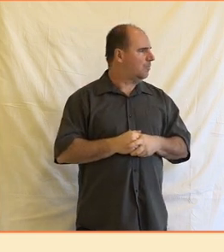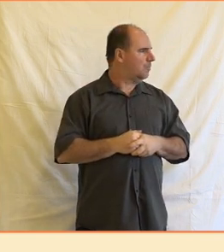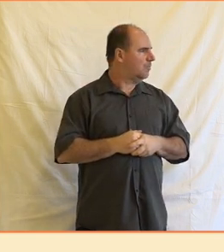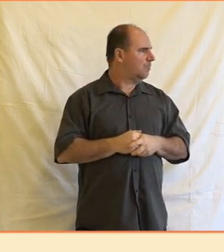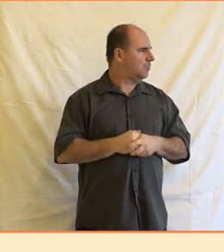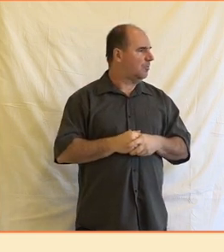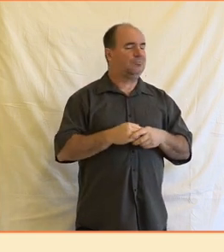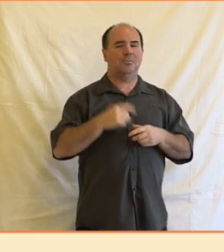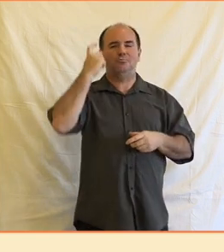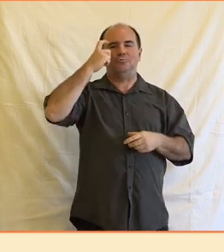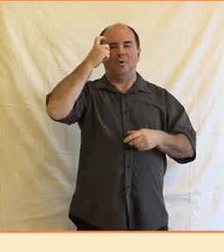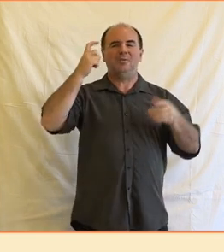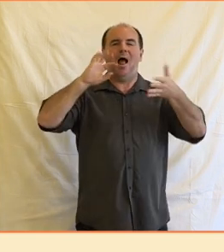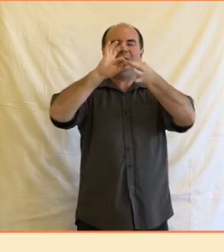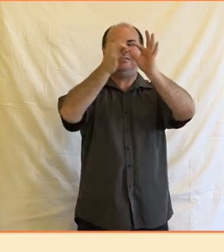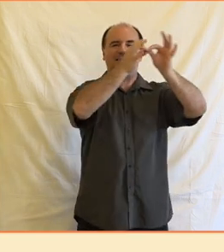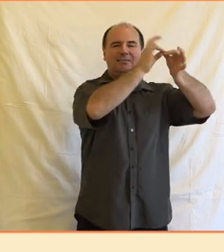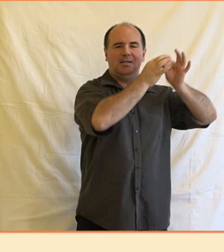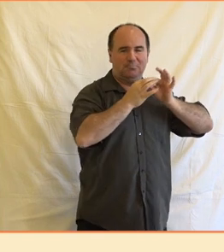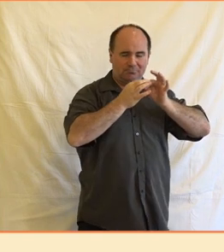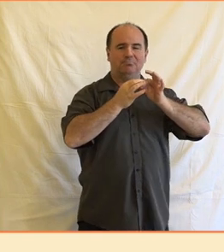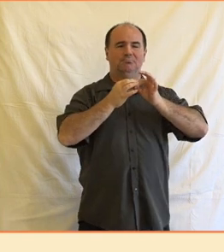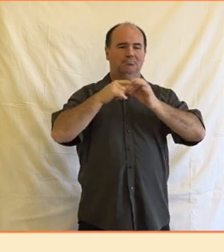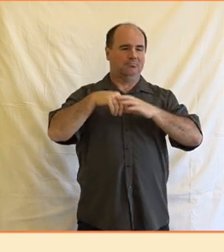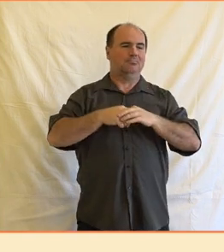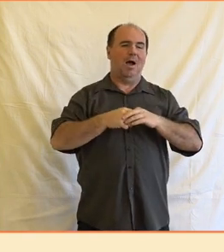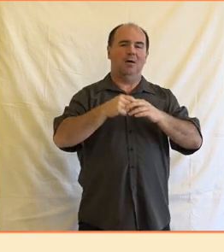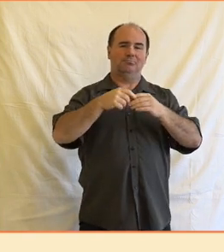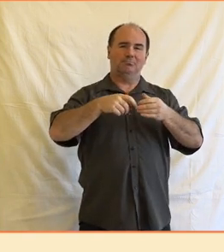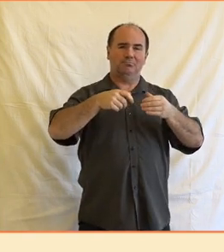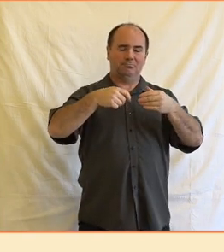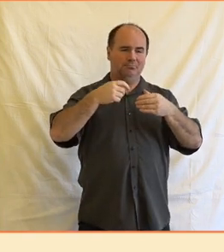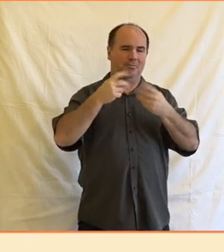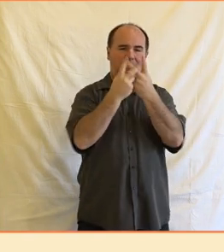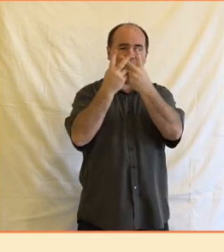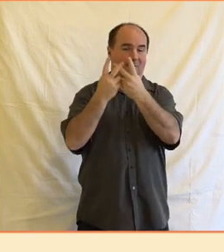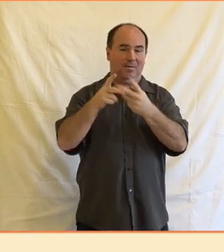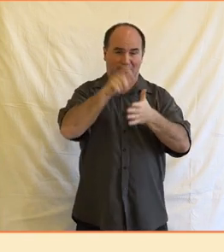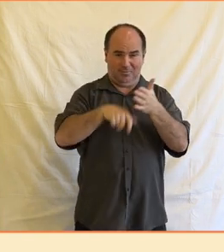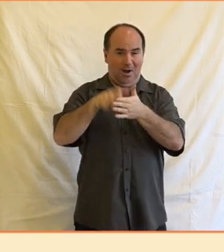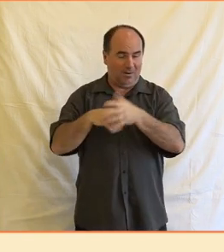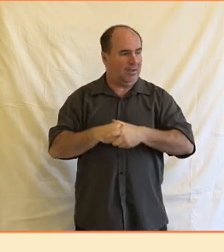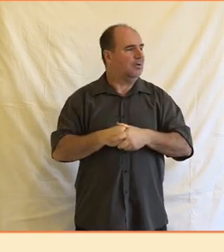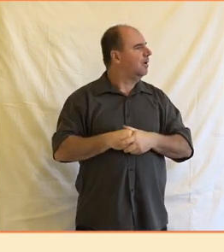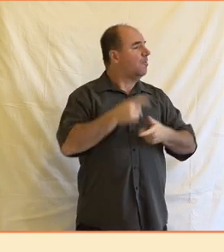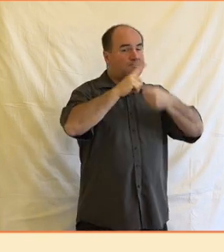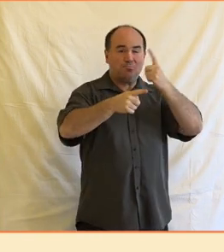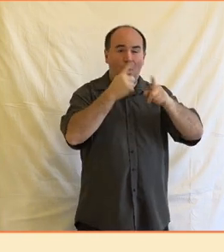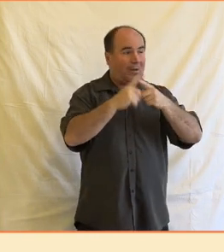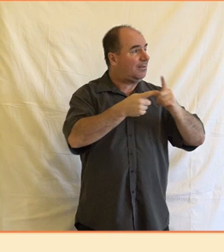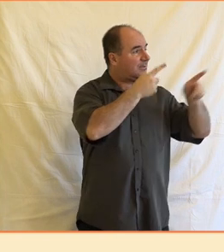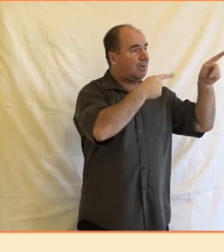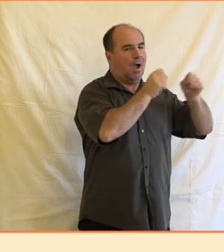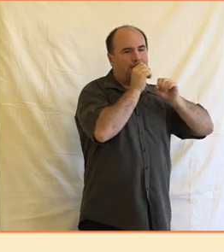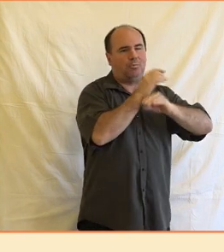Tady jsme vnímali jeden zásadní problém, že samozřejmě pokud ta zásadní politická prohlášení jsou činěna na sociálních